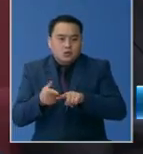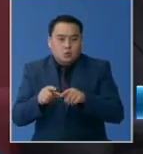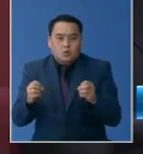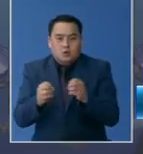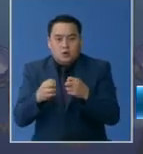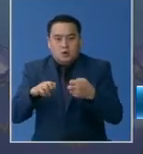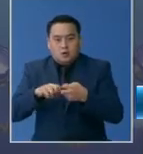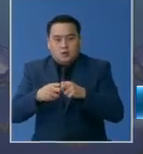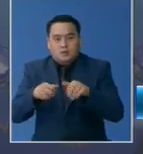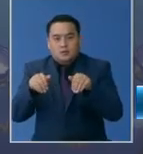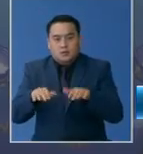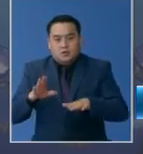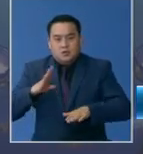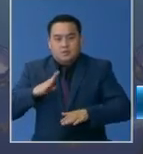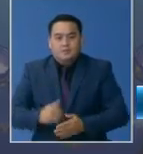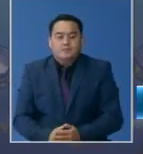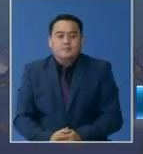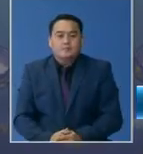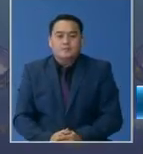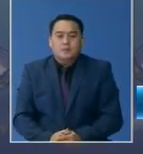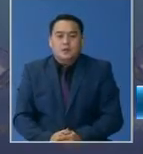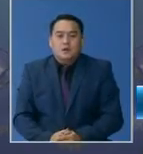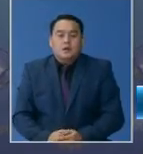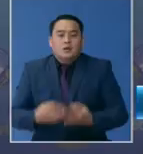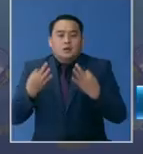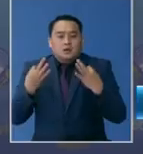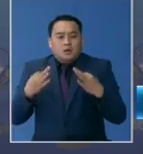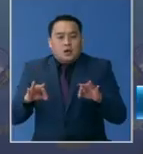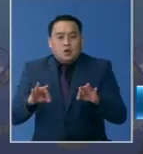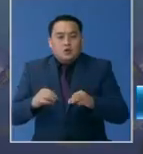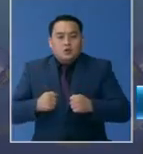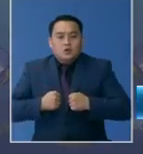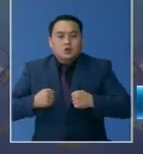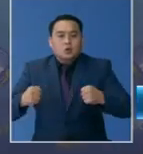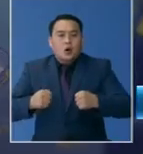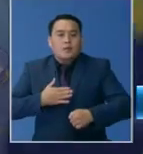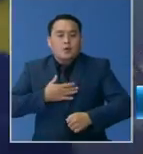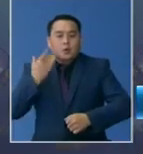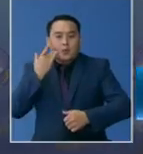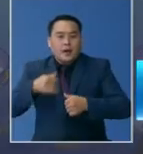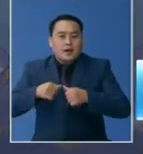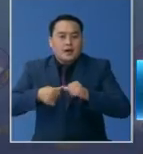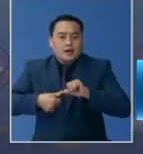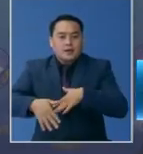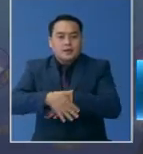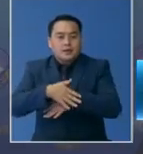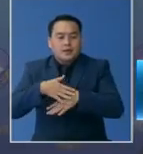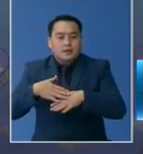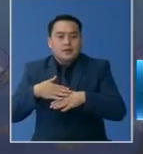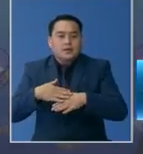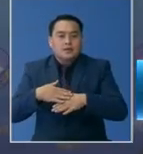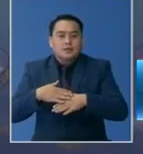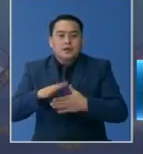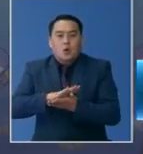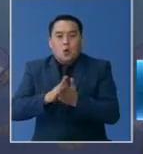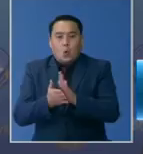талқыланды. Тәуелсіздік тұмарым, мәңгілік ел ұраным деген бүгінгі Қазақстан Халқы Ассамблеясының қоғамдық